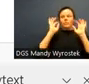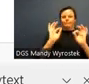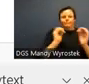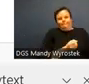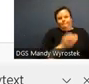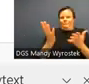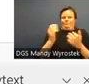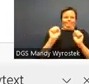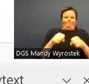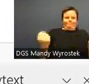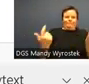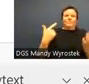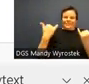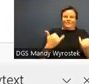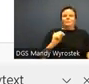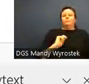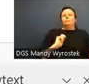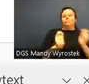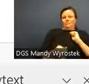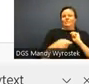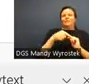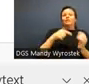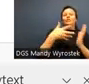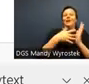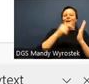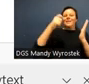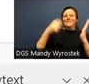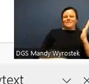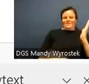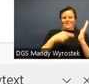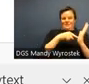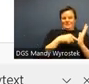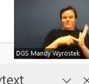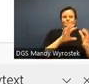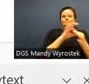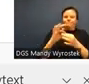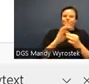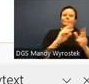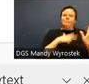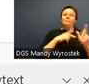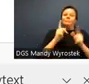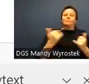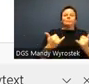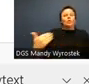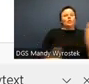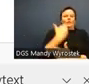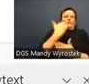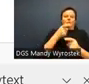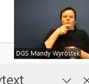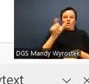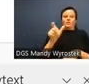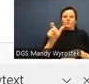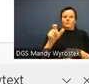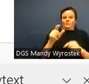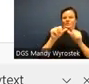alte Word-Versionen benutzen, sollten Sie eventuell etwas konservativer sein. Aber wir wollen ja nicht verhindern, dass